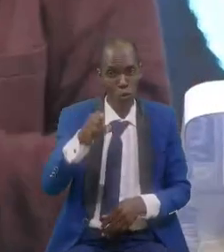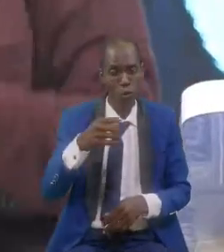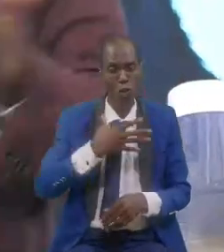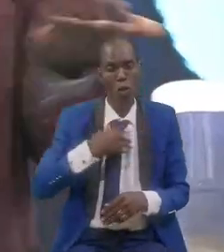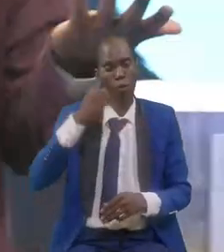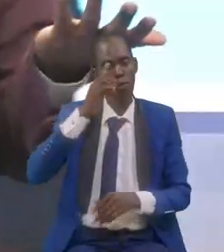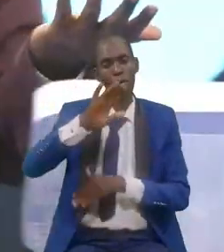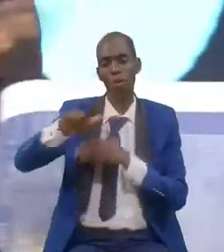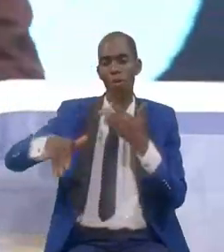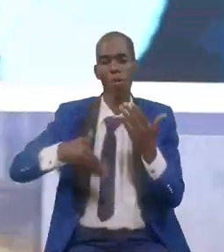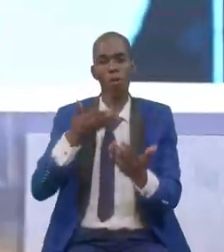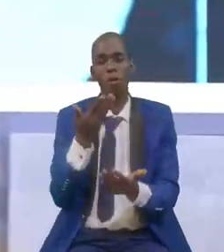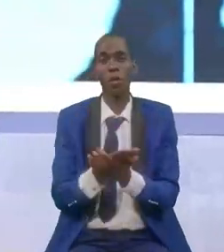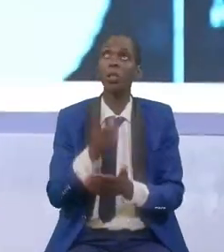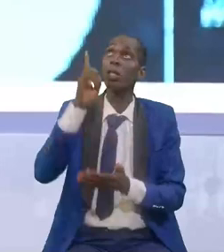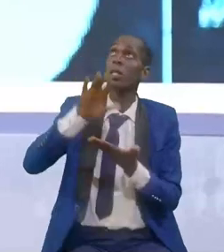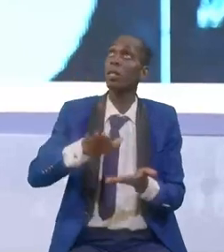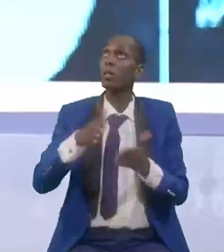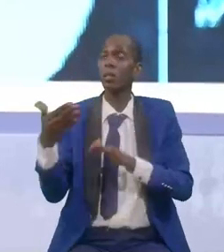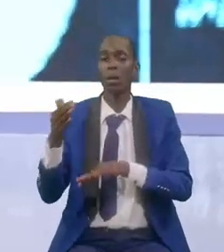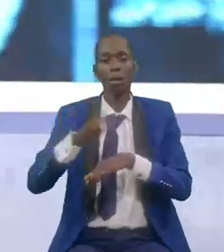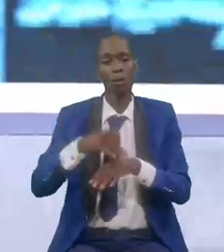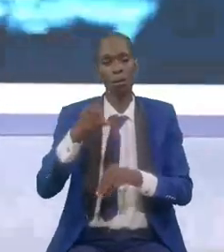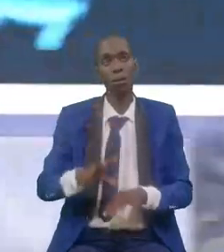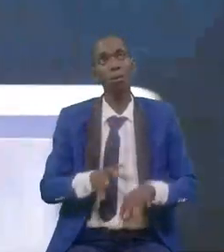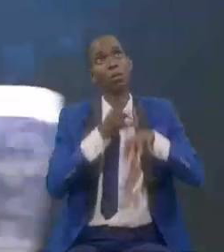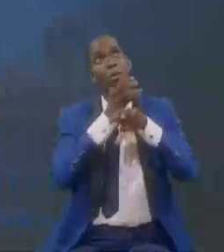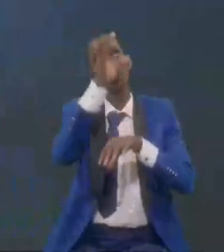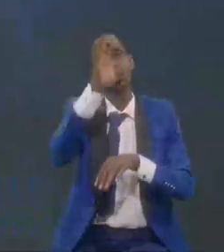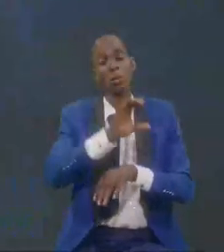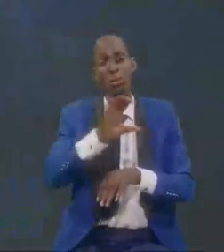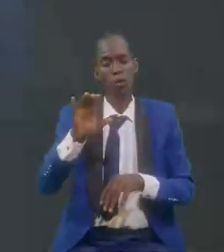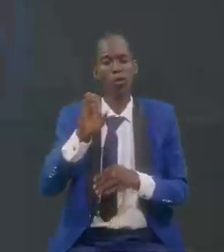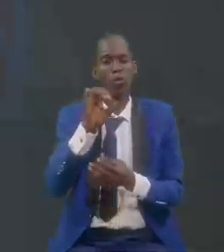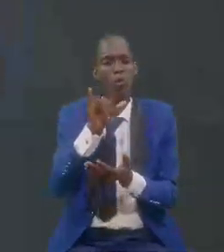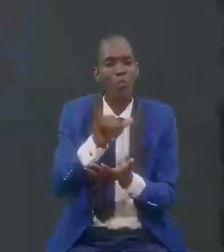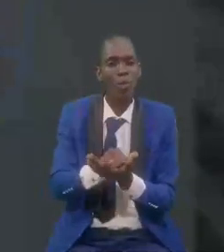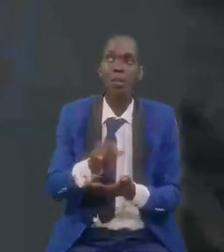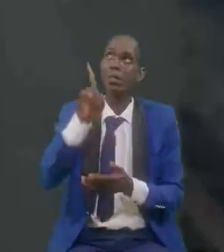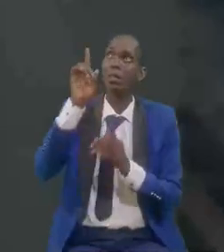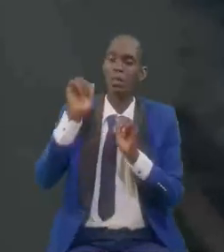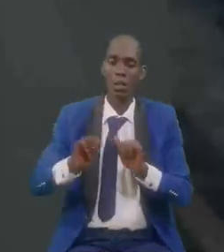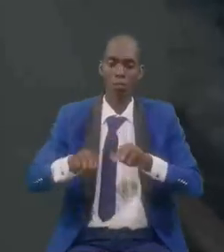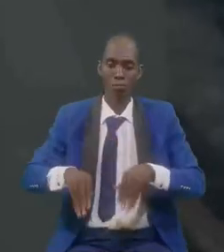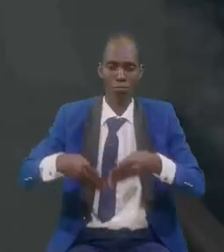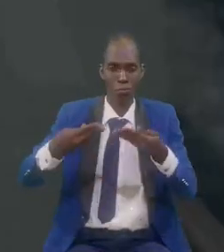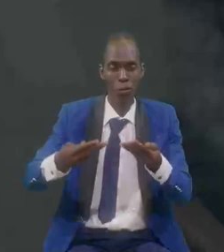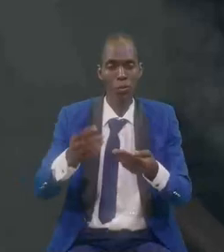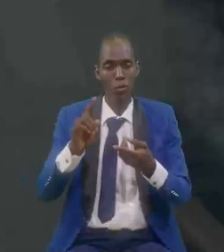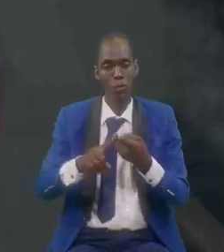si grand salut. Il est mort sur la croix du calvaire afin de pourvoir pour